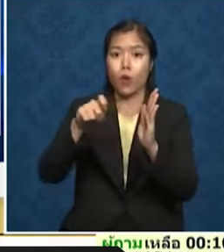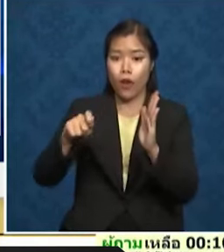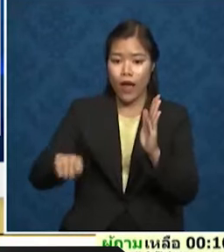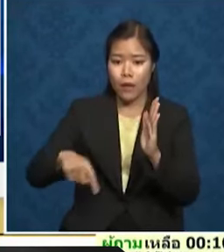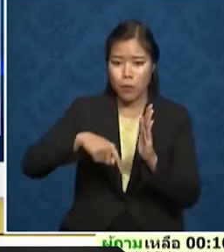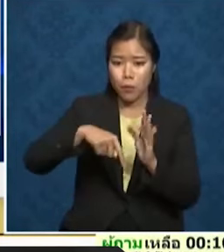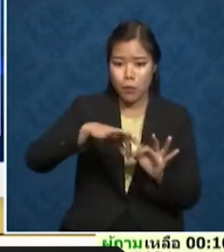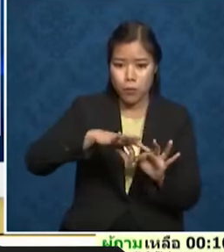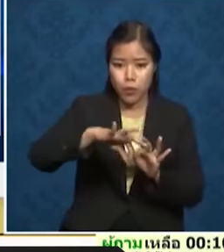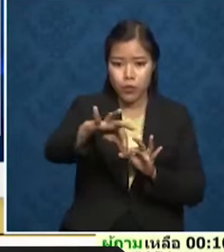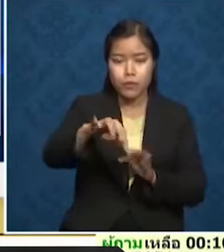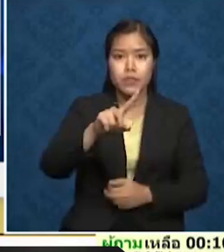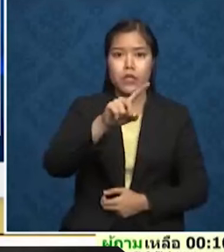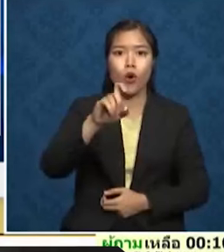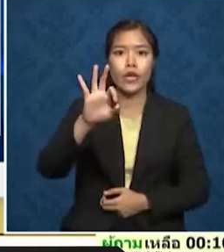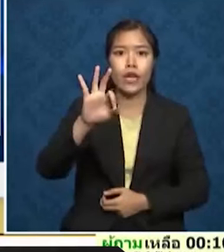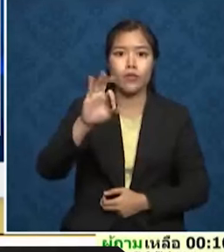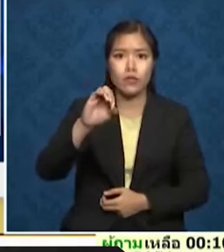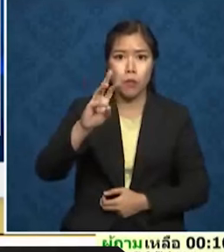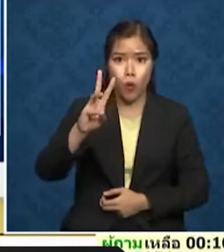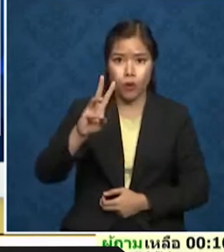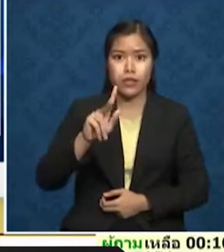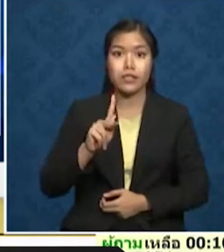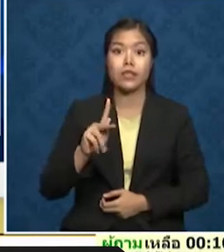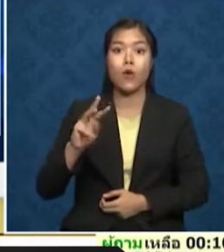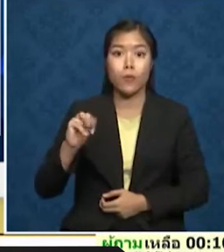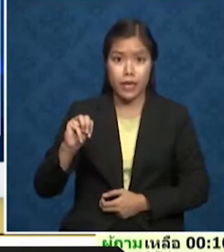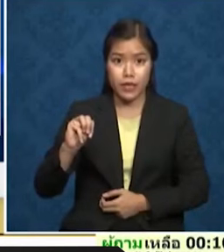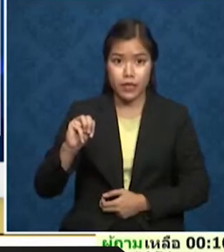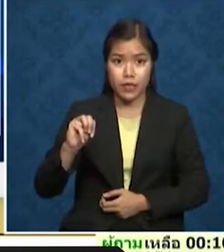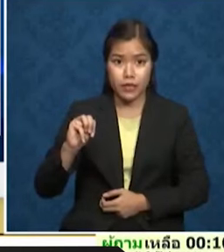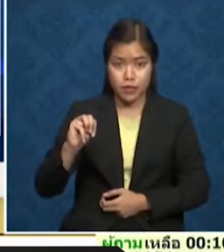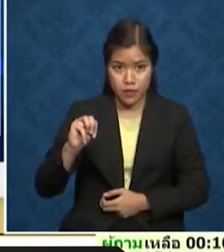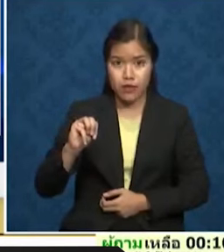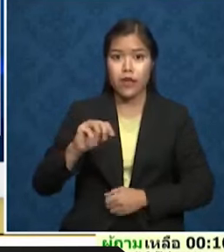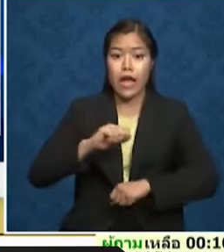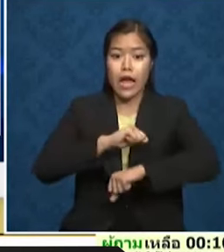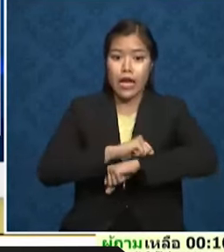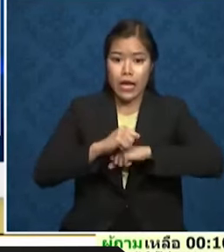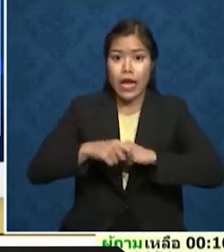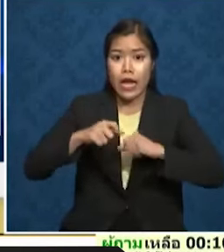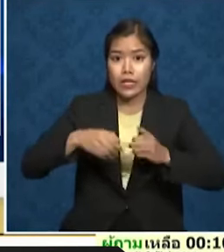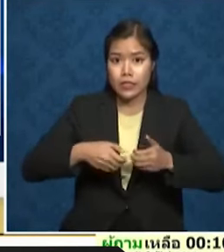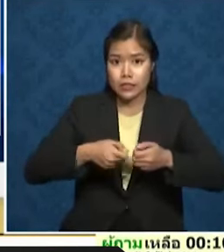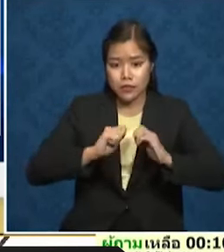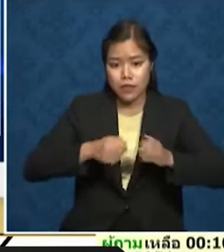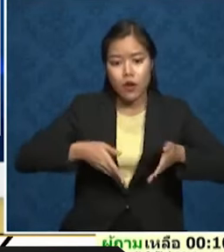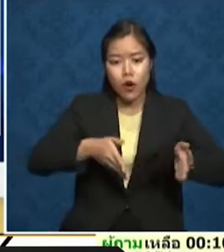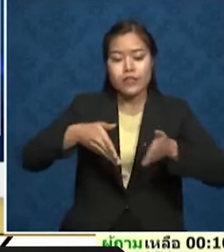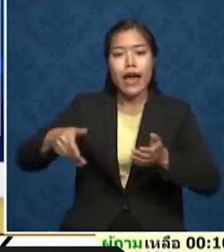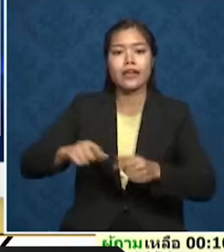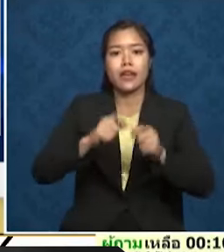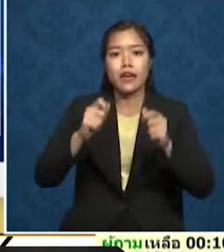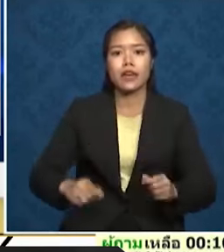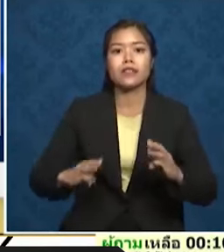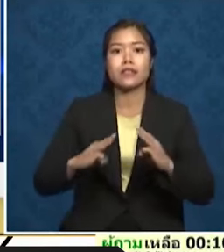ระยะทางทั้งสิ้น196กิโลเมตรซึ่งแบ่งเป็นงานโยธาสำหรับก่อสร้าง40สัญญานะคะและงานระบ